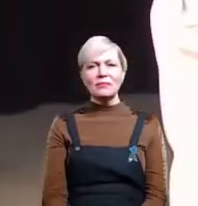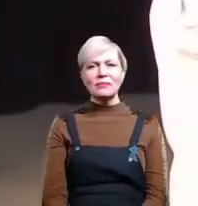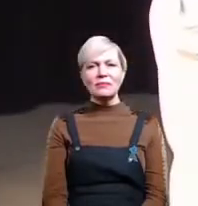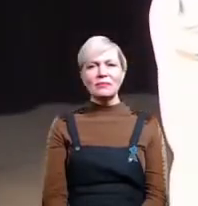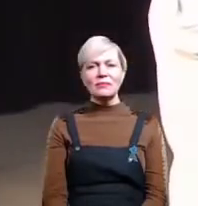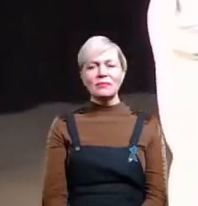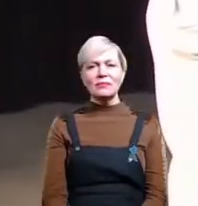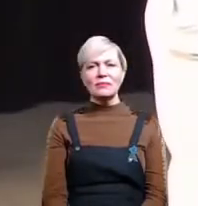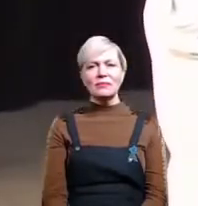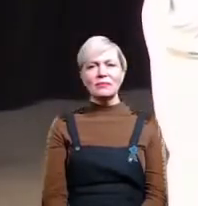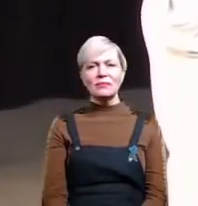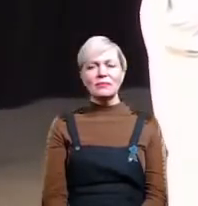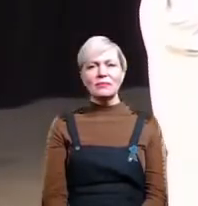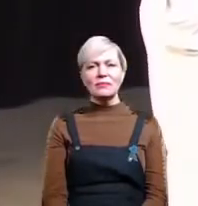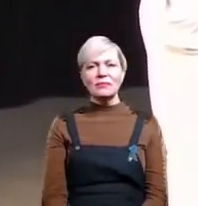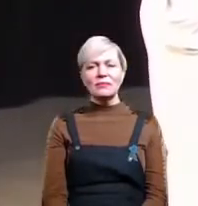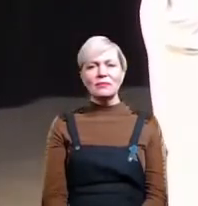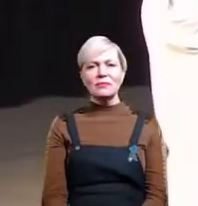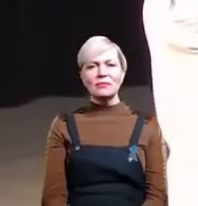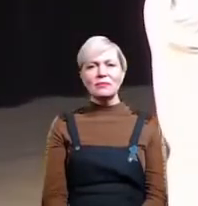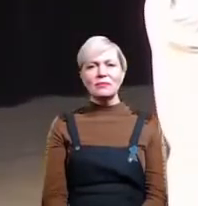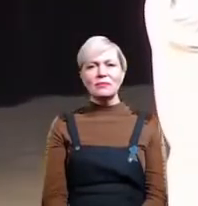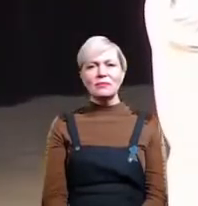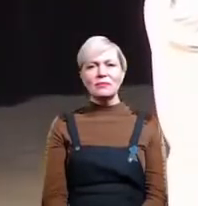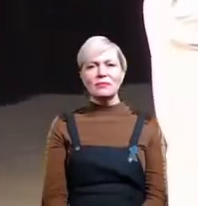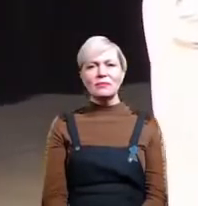И левая рука.